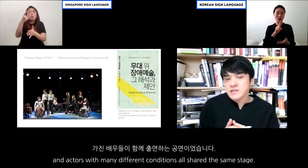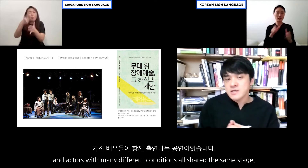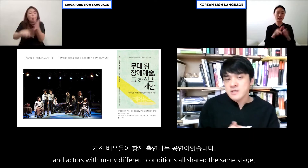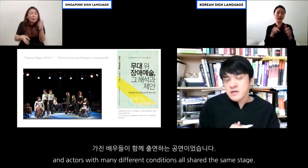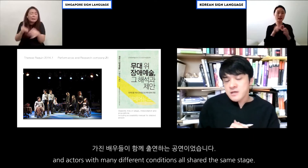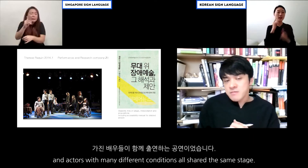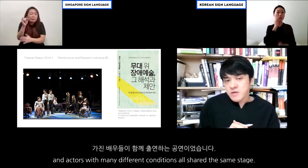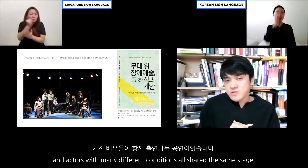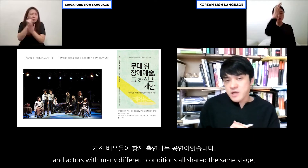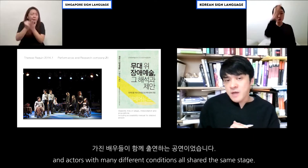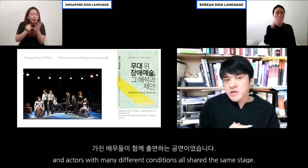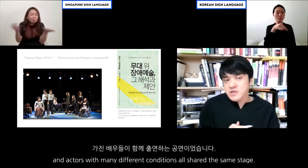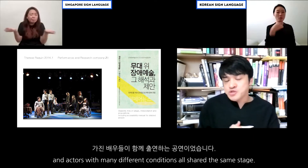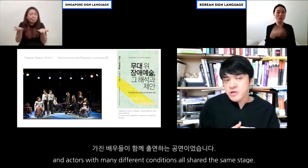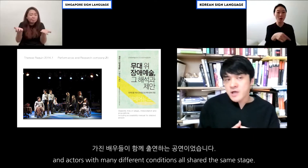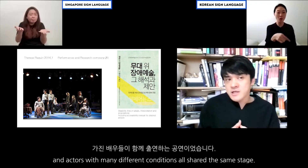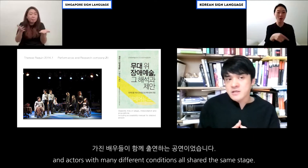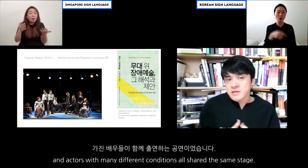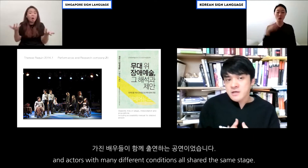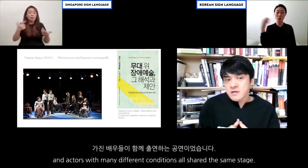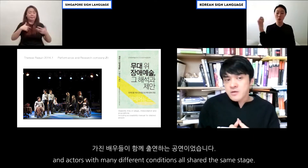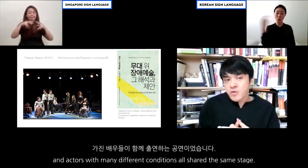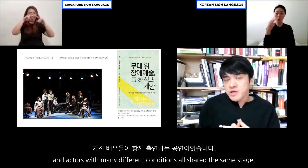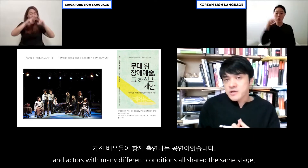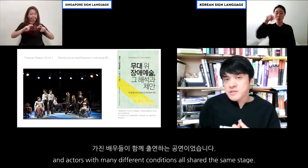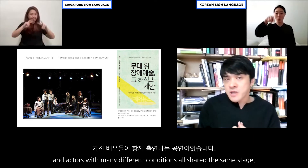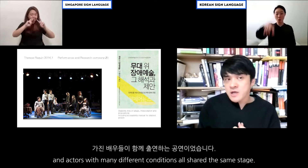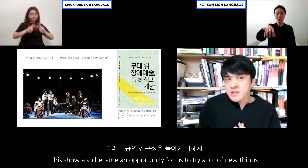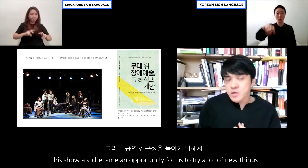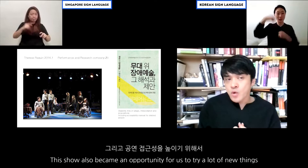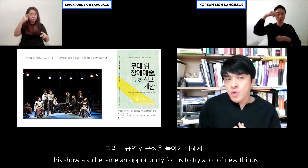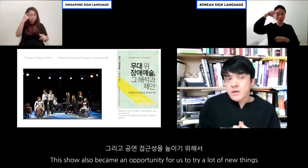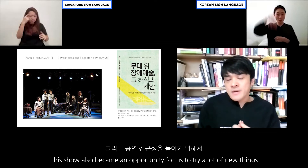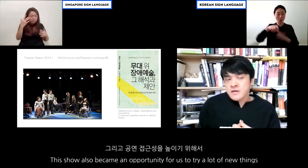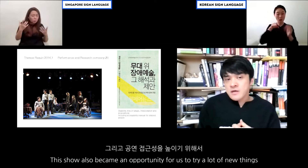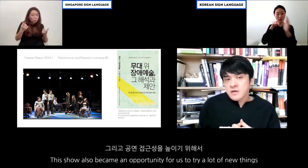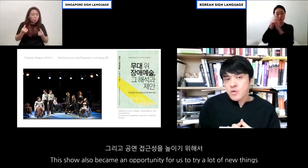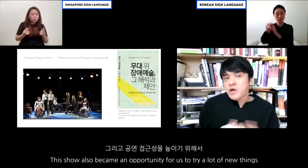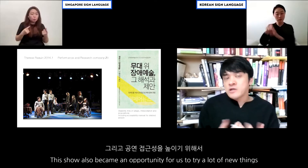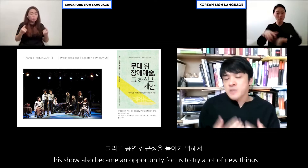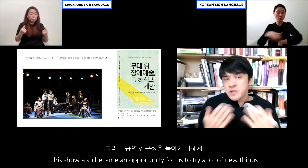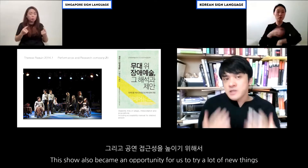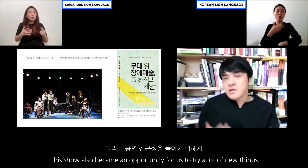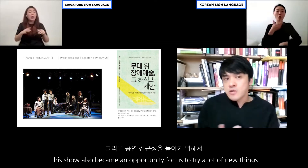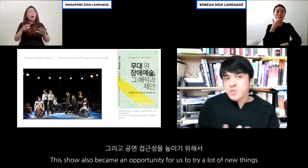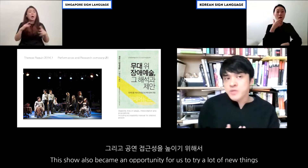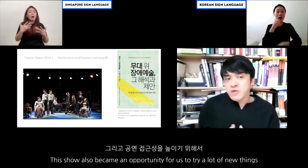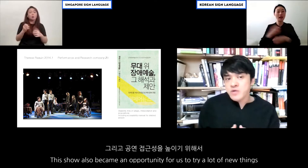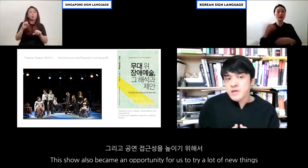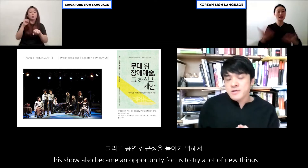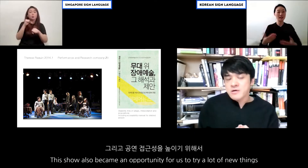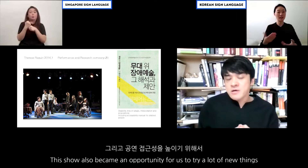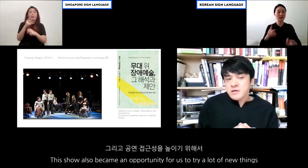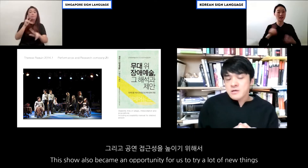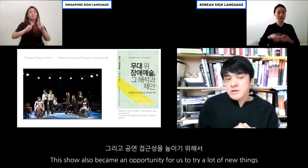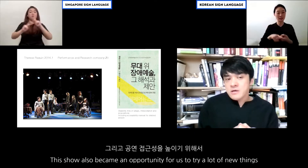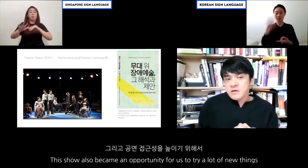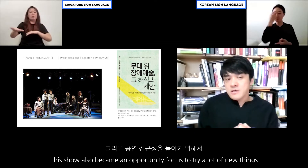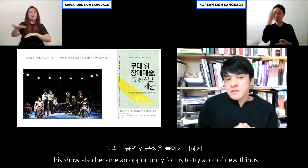유형을 가진 배우들이 함께 출연하는 공연이었습니다. 그리고 공연 접근성을 높이기 위해서